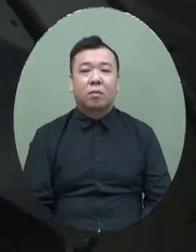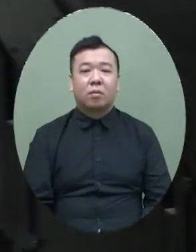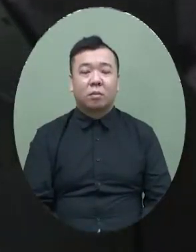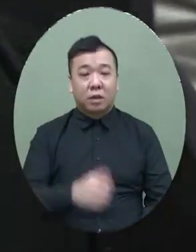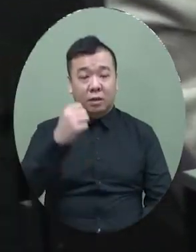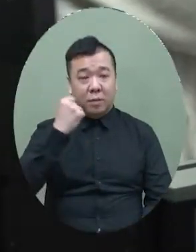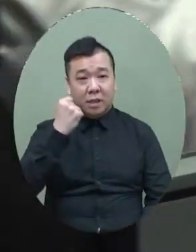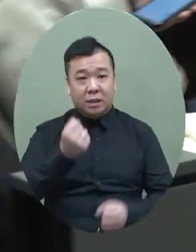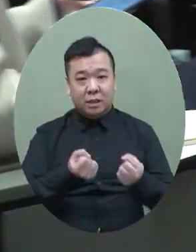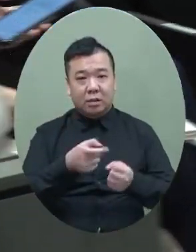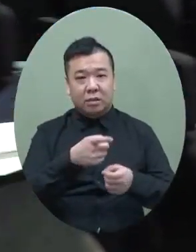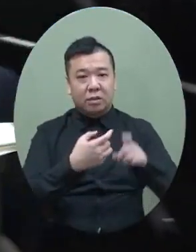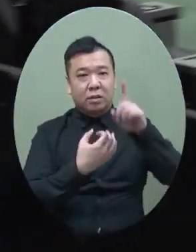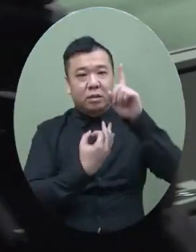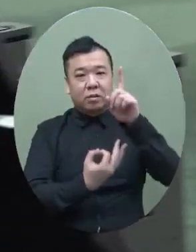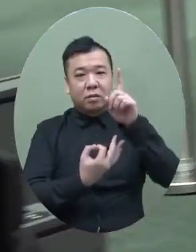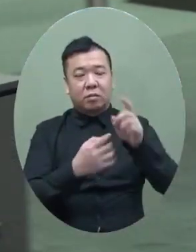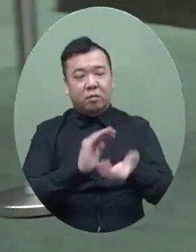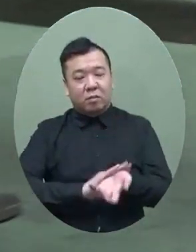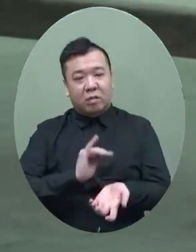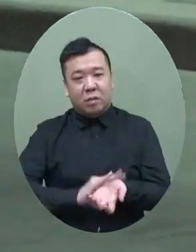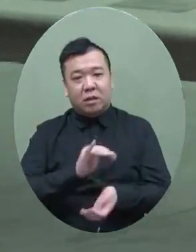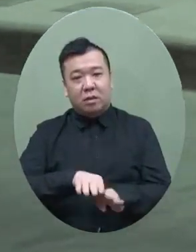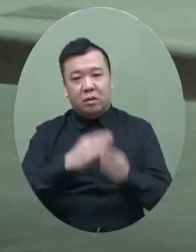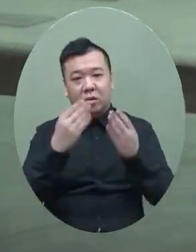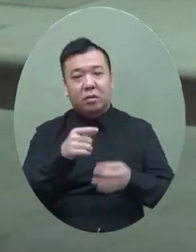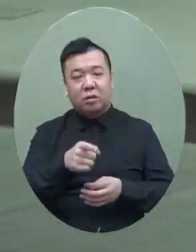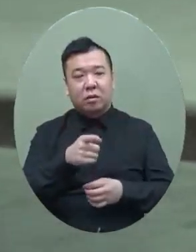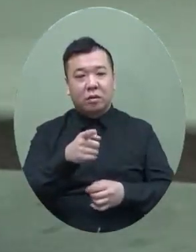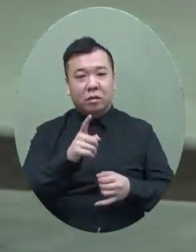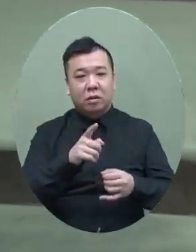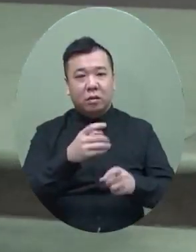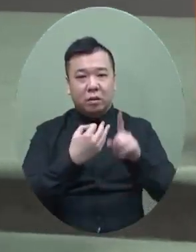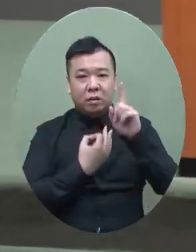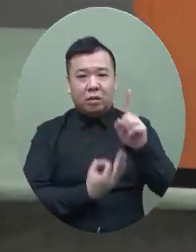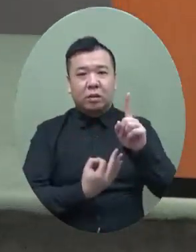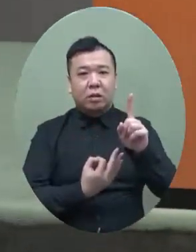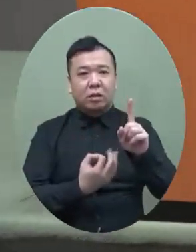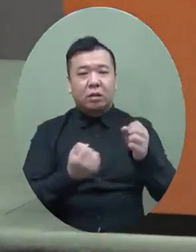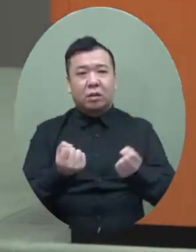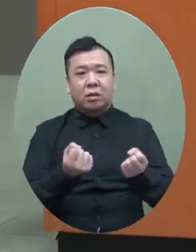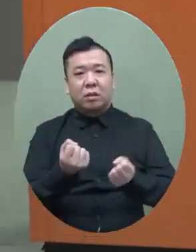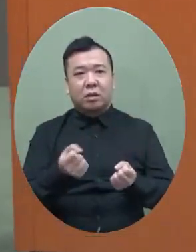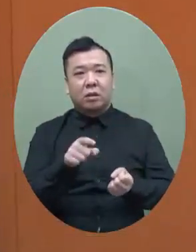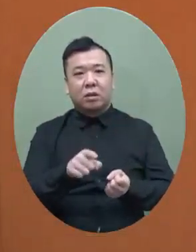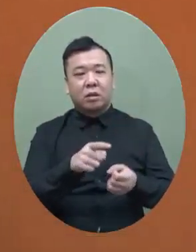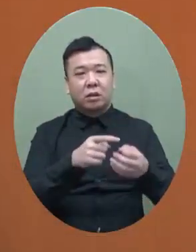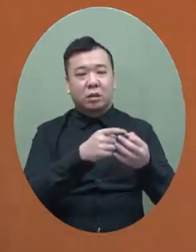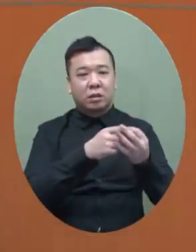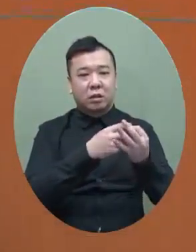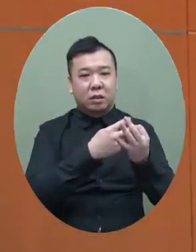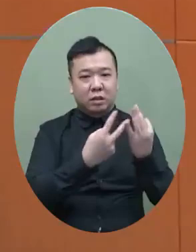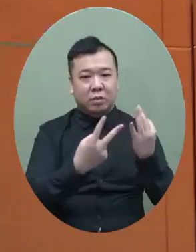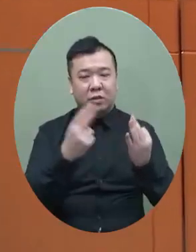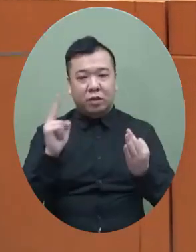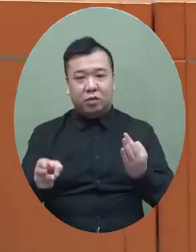巴士司機就1月3日開始不舒服了，他1月3日就是駕32H 在荔